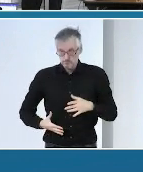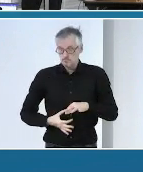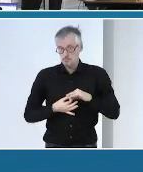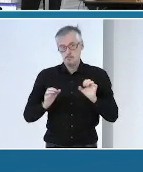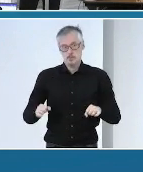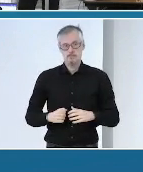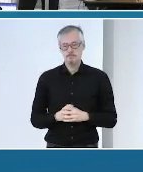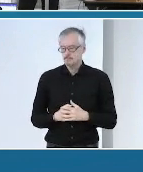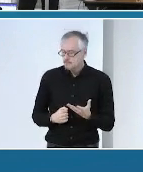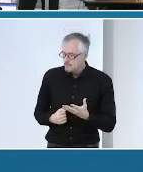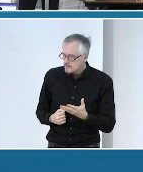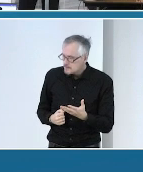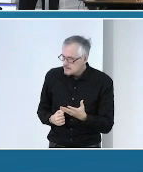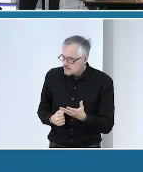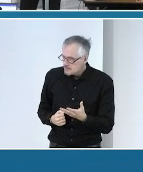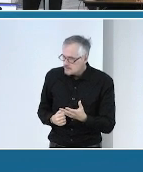Pardon ?